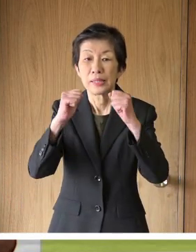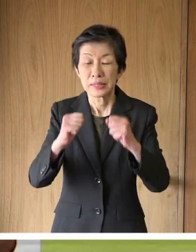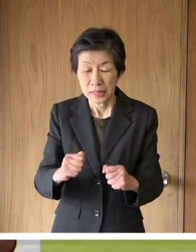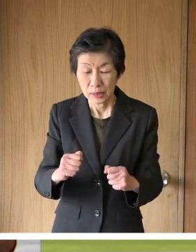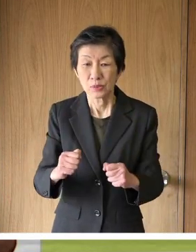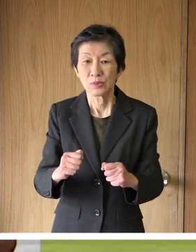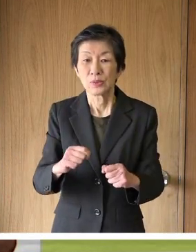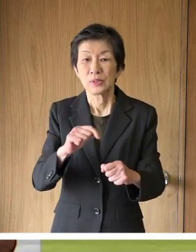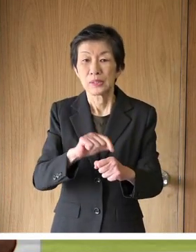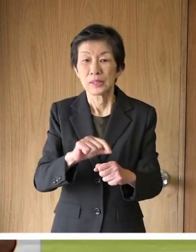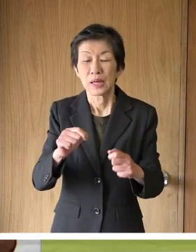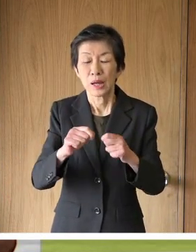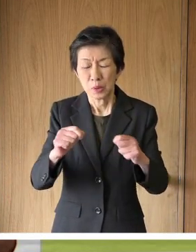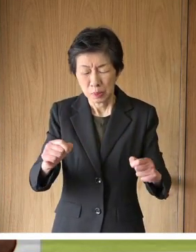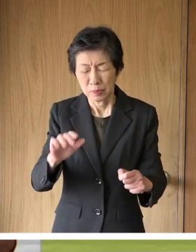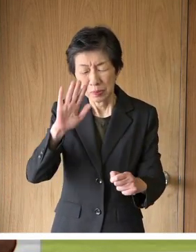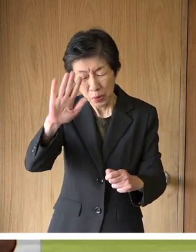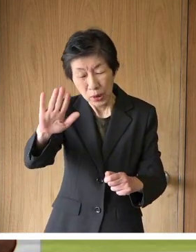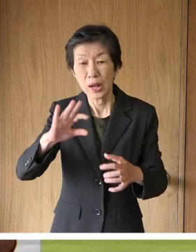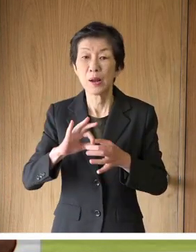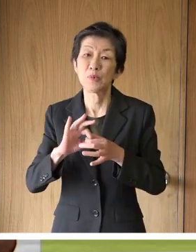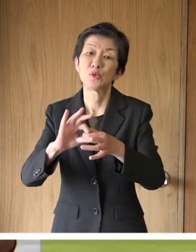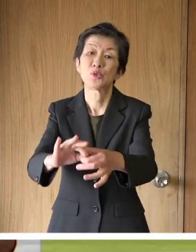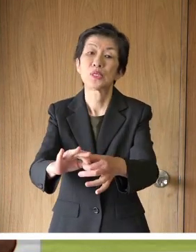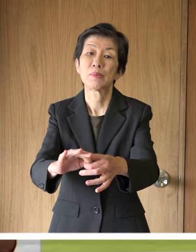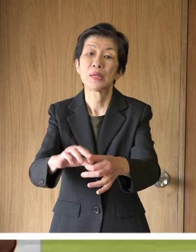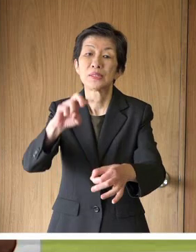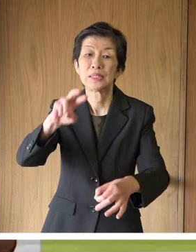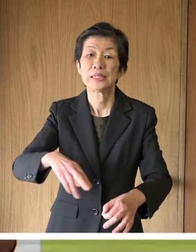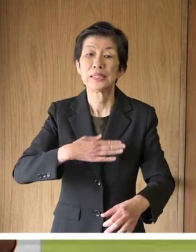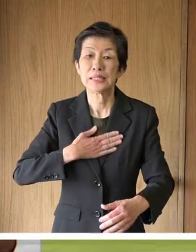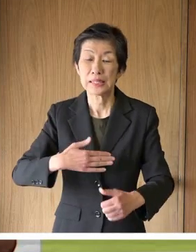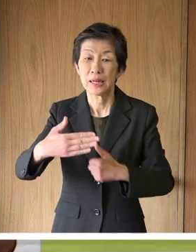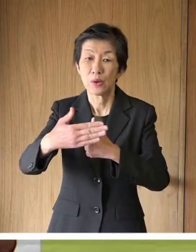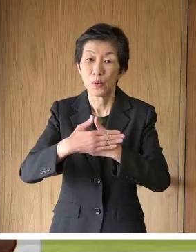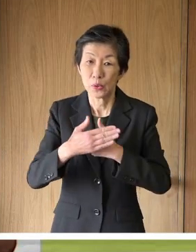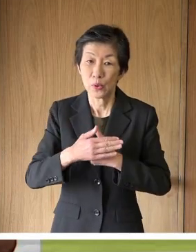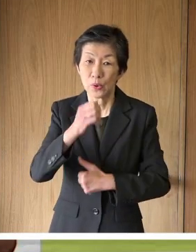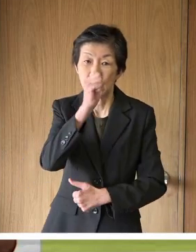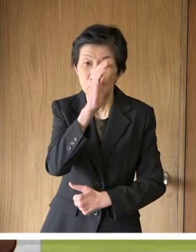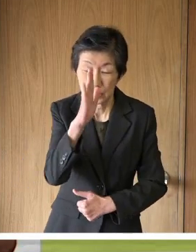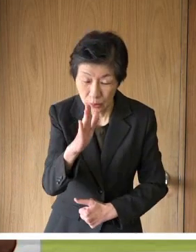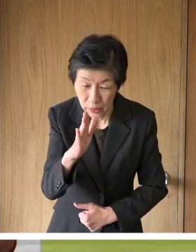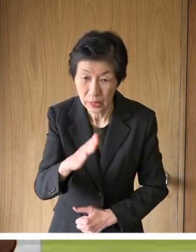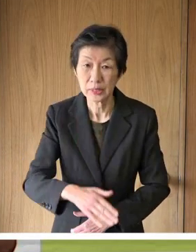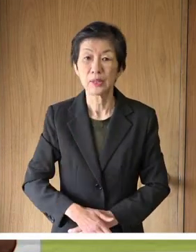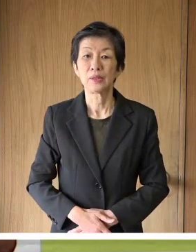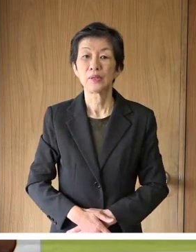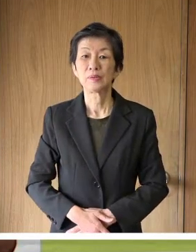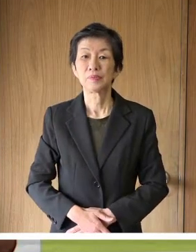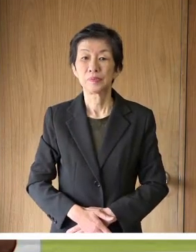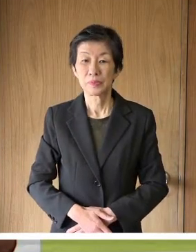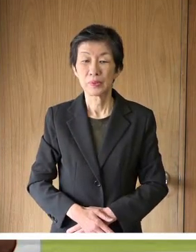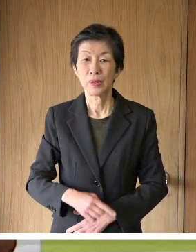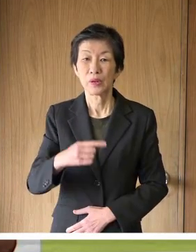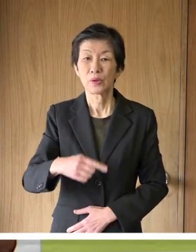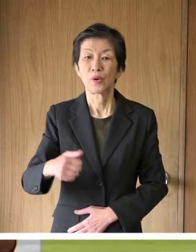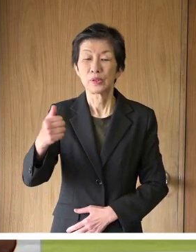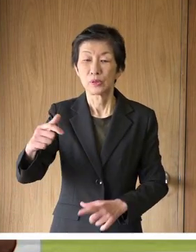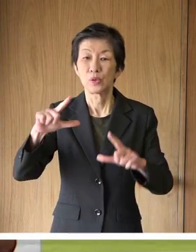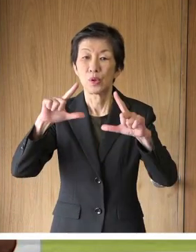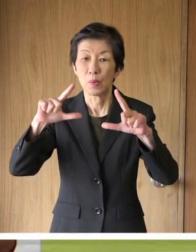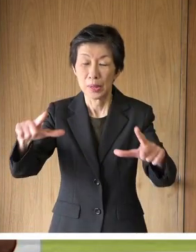増えることになりますかご理解ご協力をお願いいたします以上教育長の